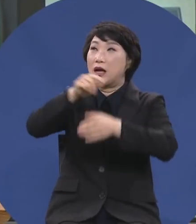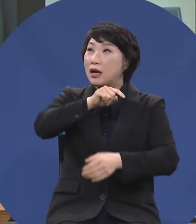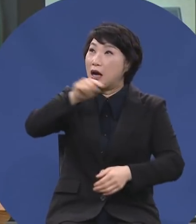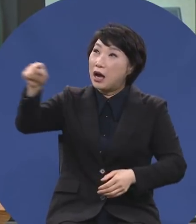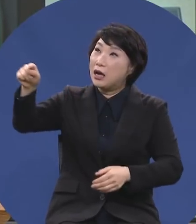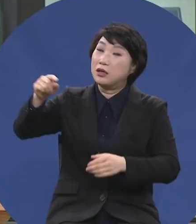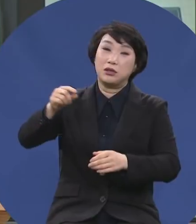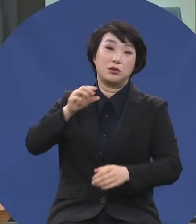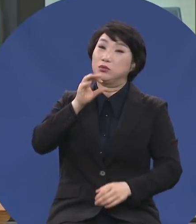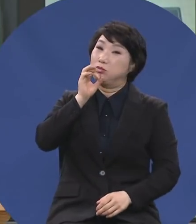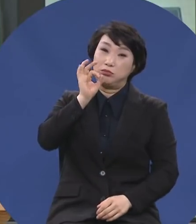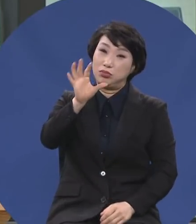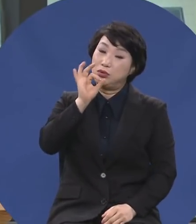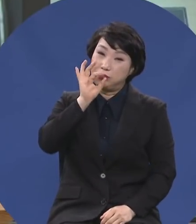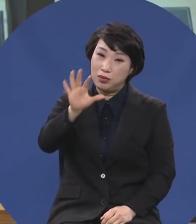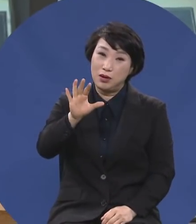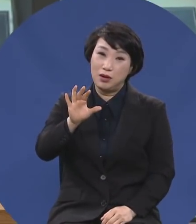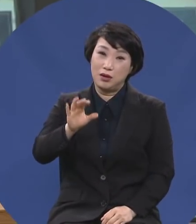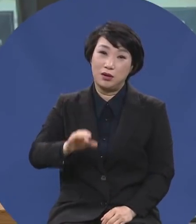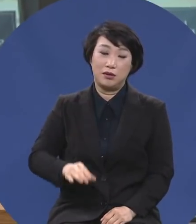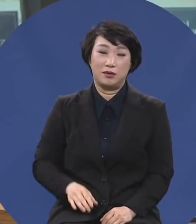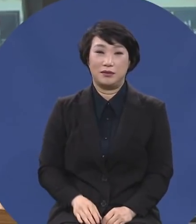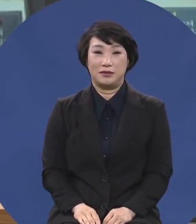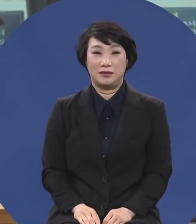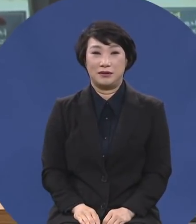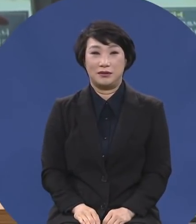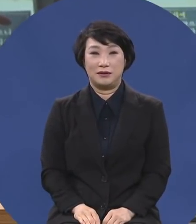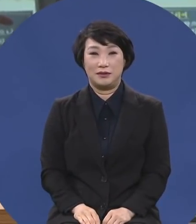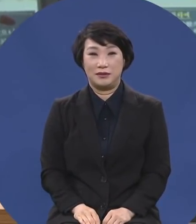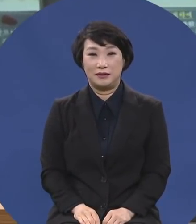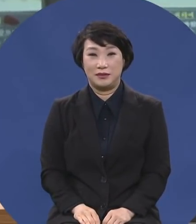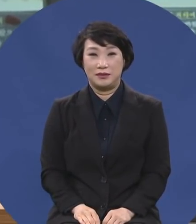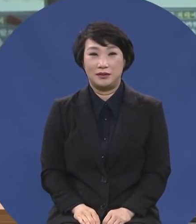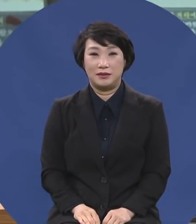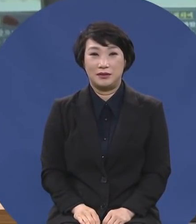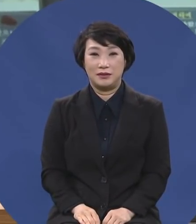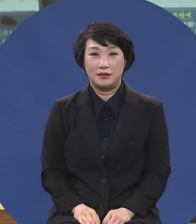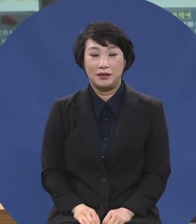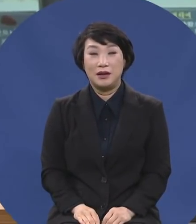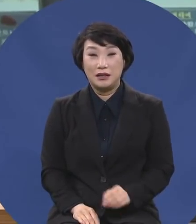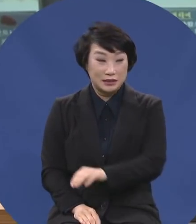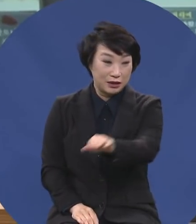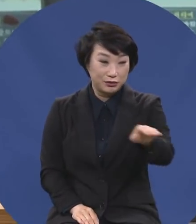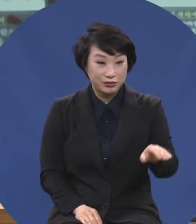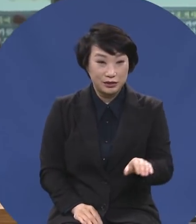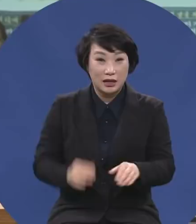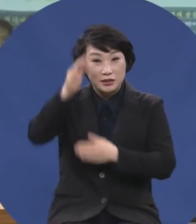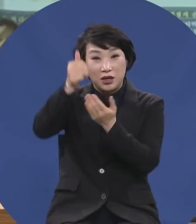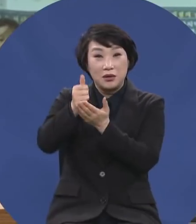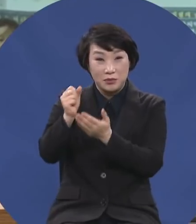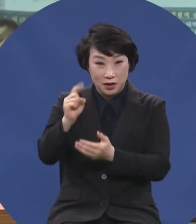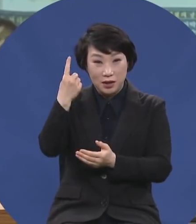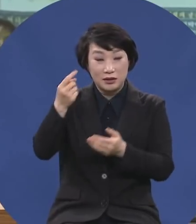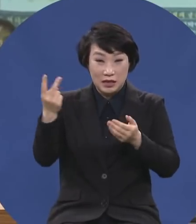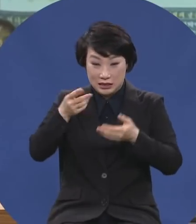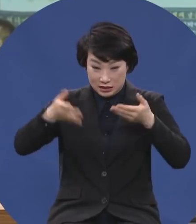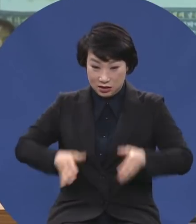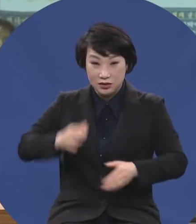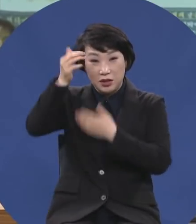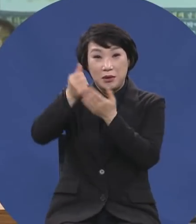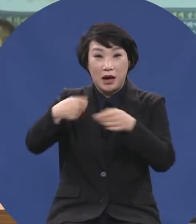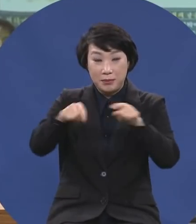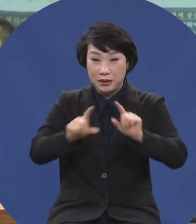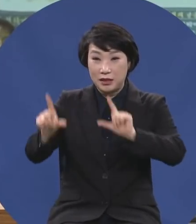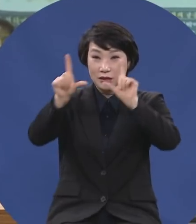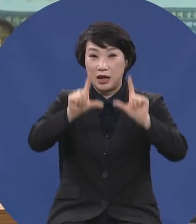하나님 나라에 들어갈 수 없느니라. 우리가 성령으로 거듭나서 성령으로 산다는